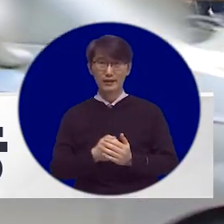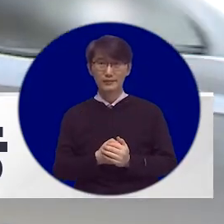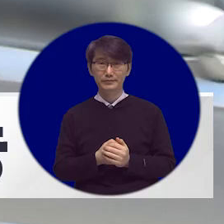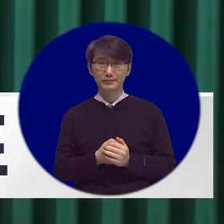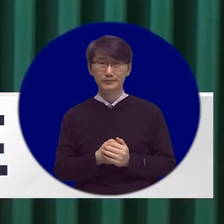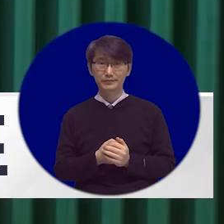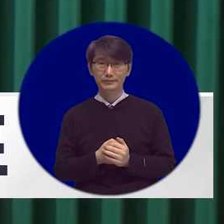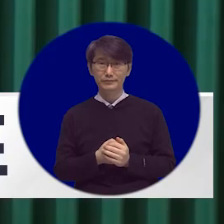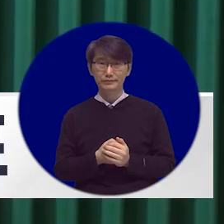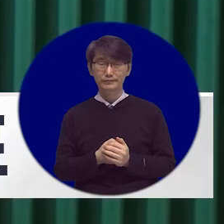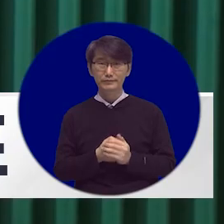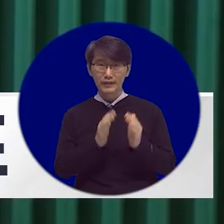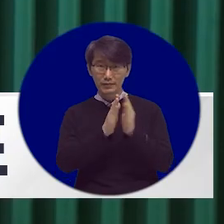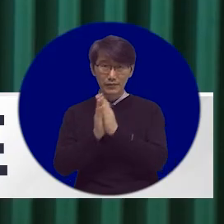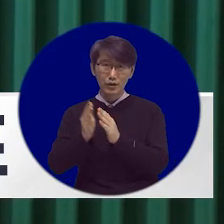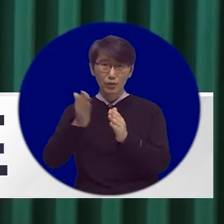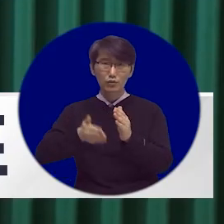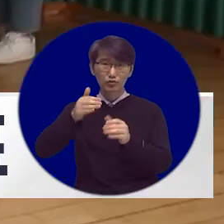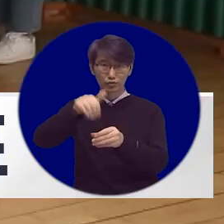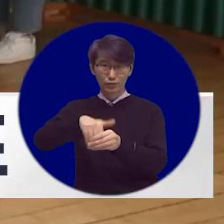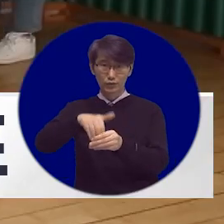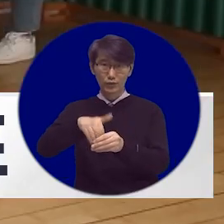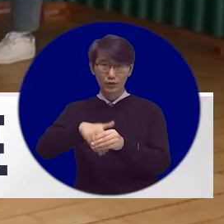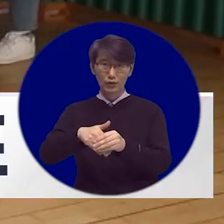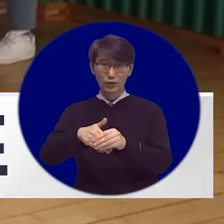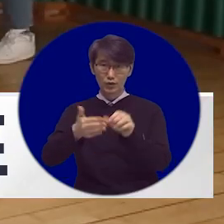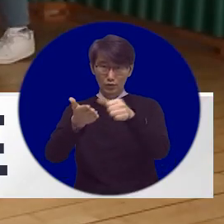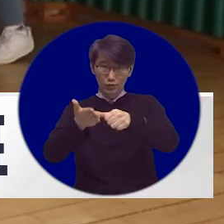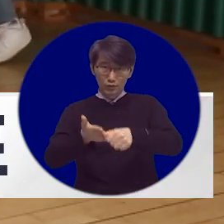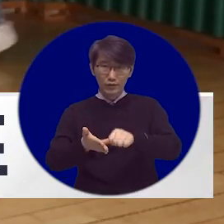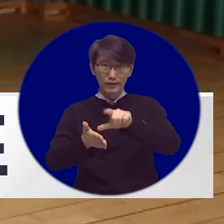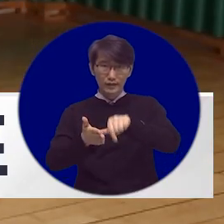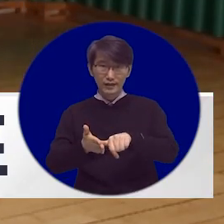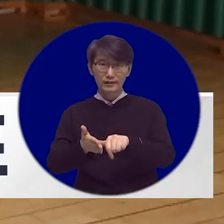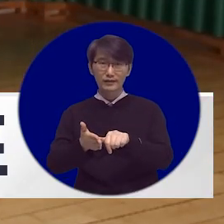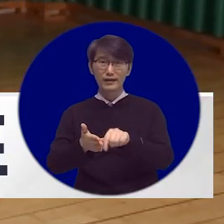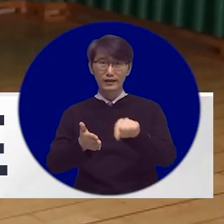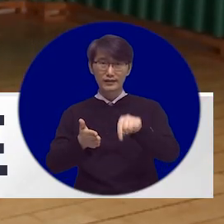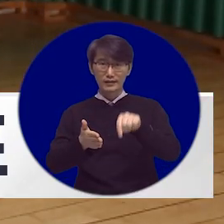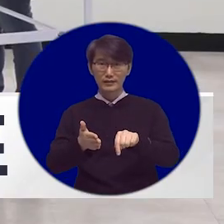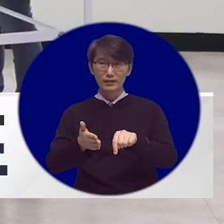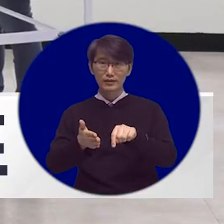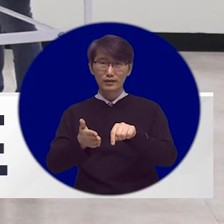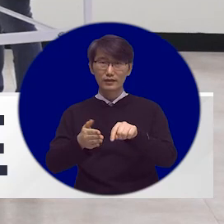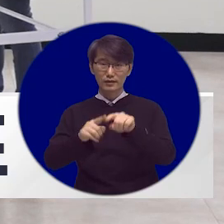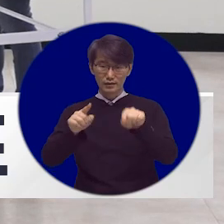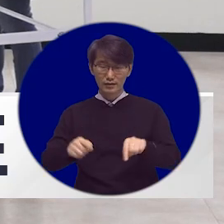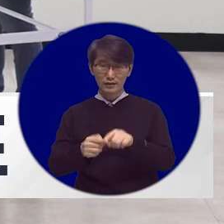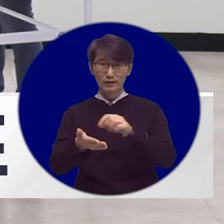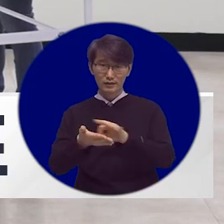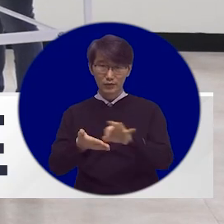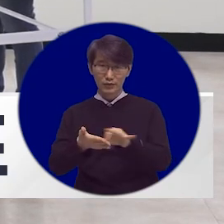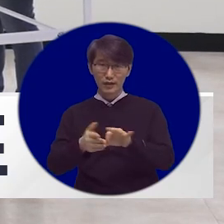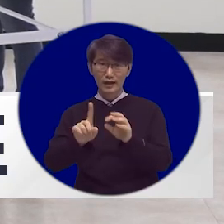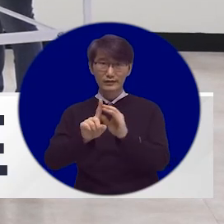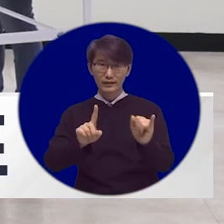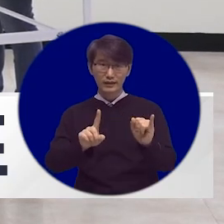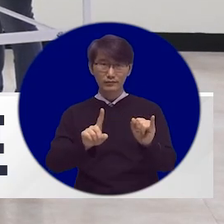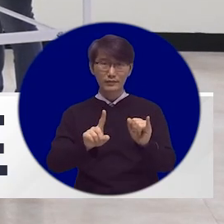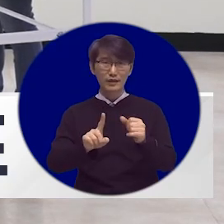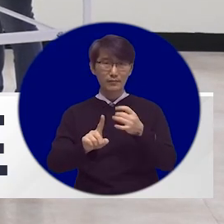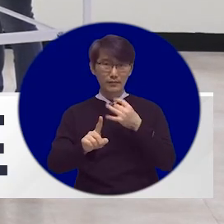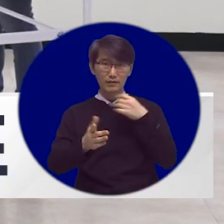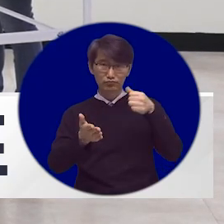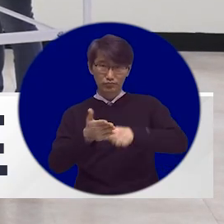가능합니다. 한편 공직선거에서 투표용지에 기표할 때는 기표소에 비치된 기표용구를 사용해 한 명의